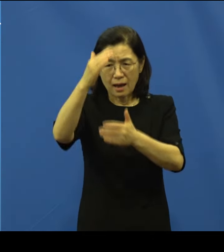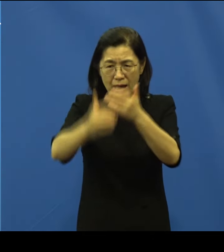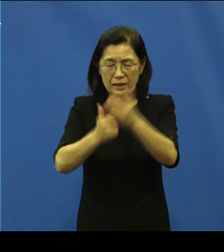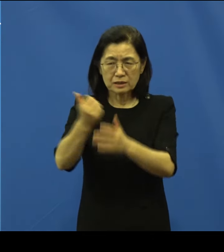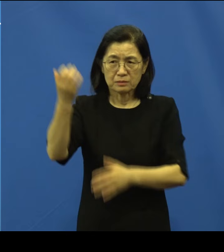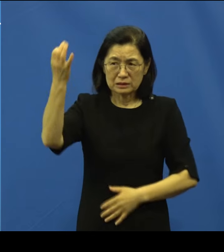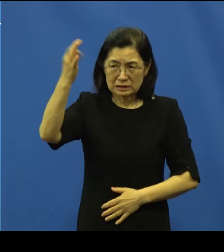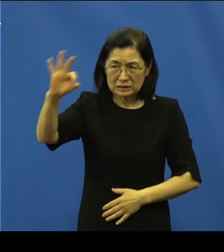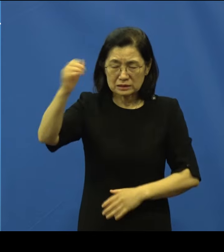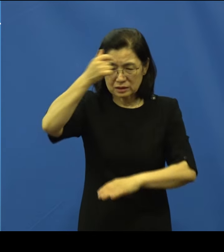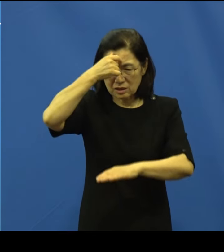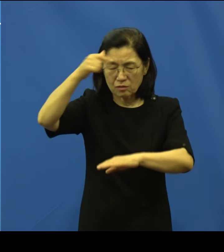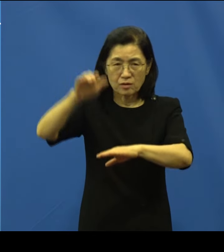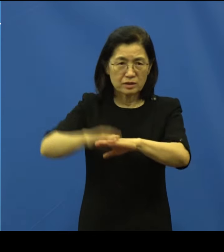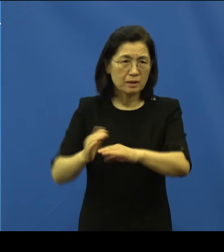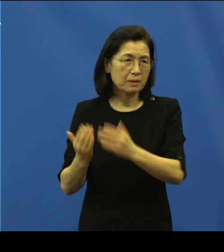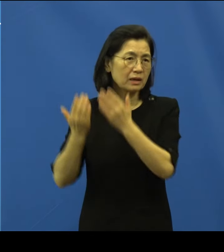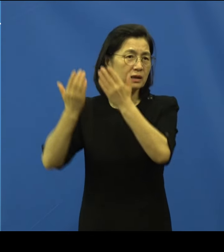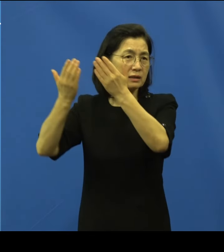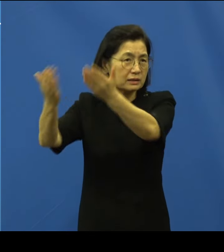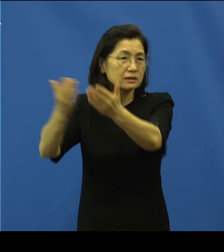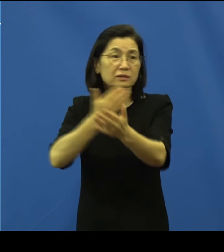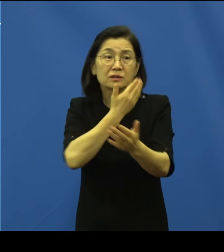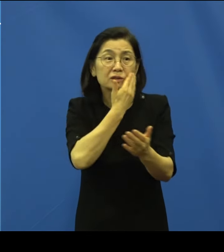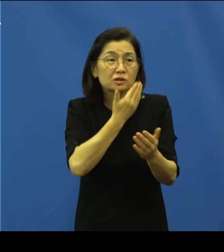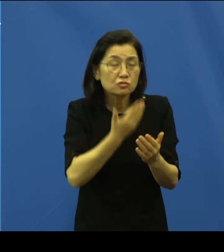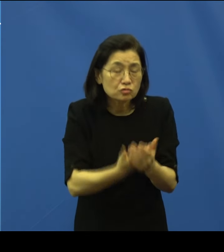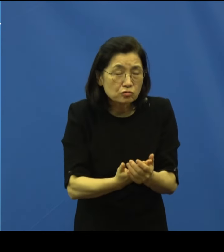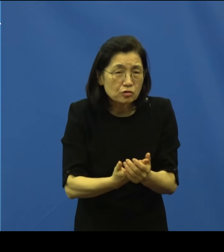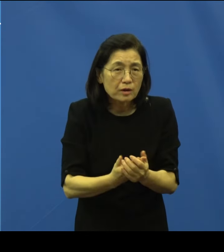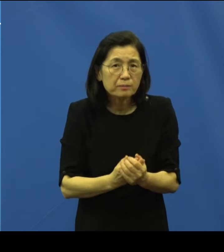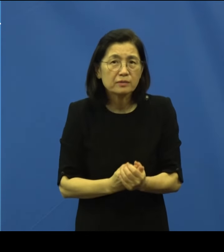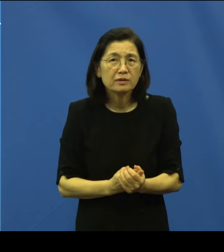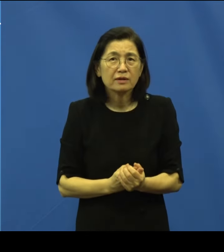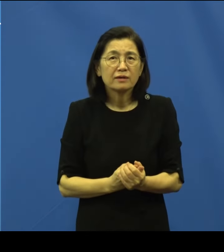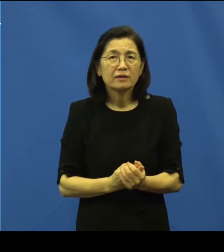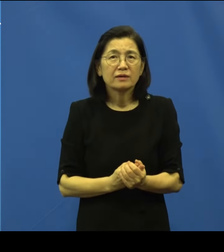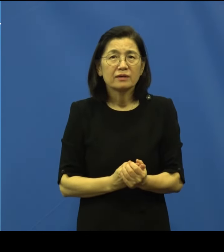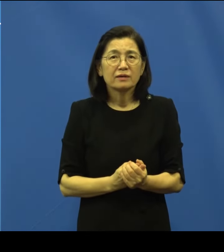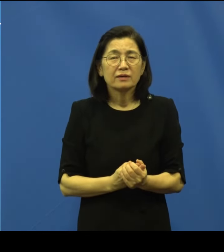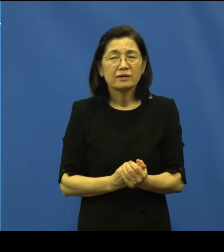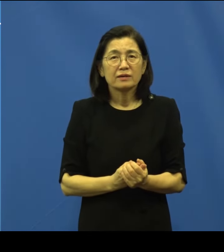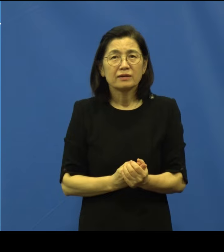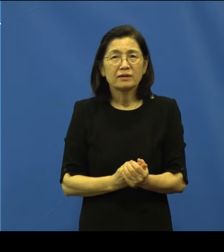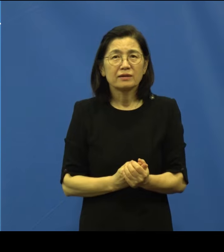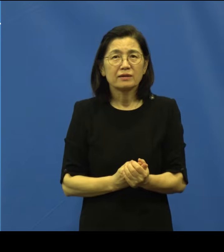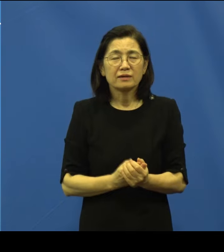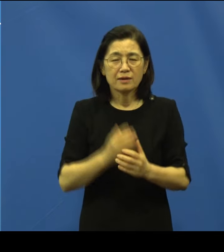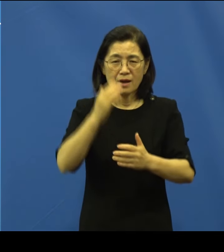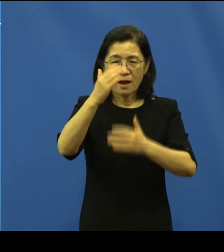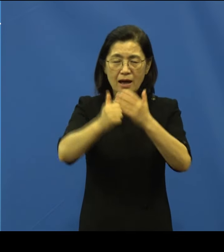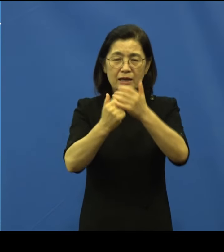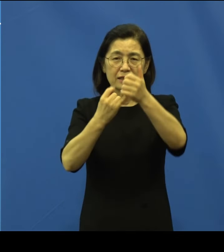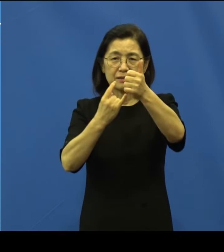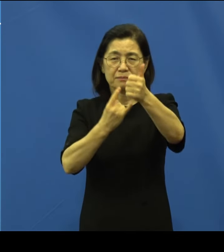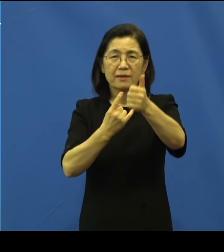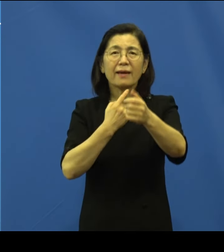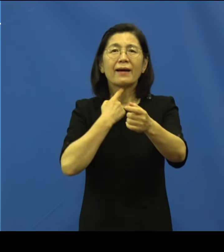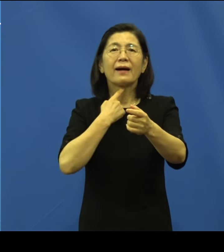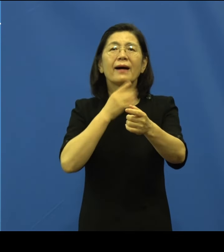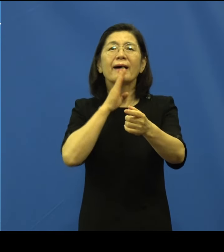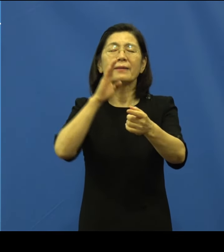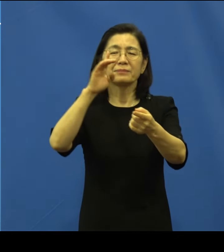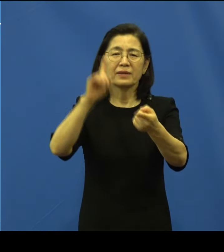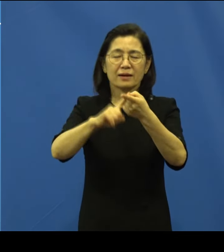그래서 예배가 그렇게 중요한 겁니다. 예배가 얼마나 중요한지 여러분, 그분에게 합당한 예배를 드려야 돼요. 그분이